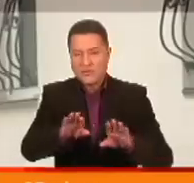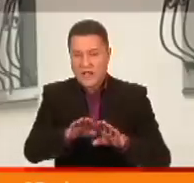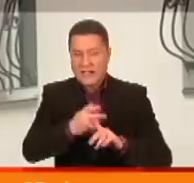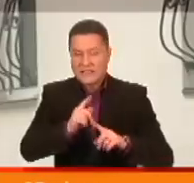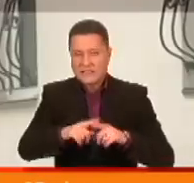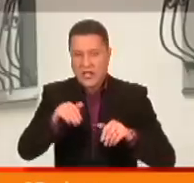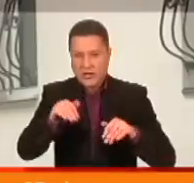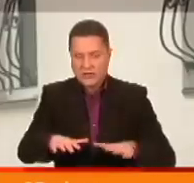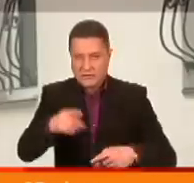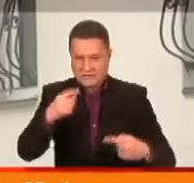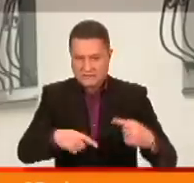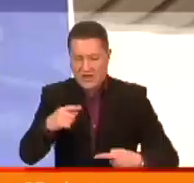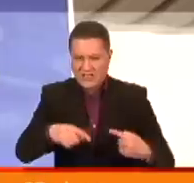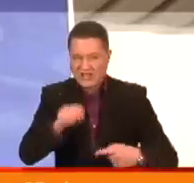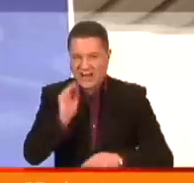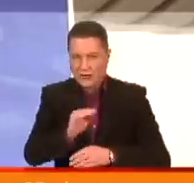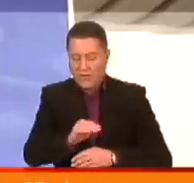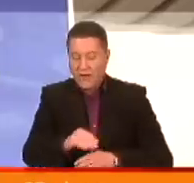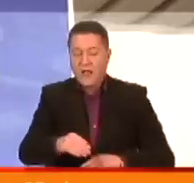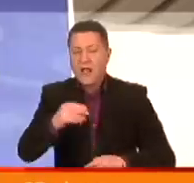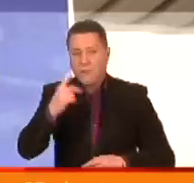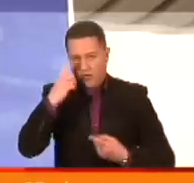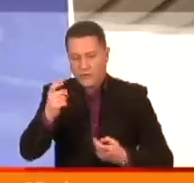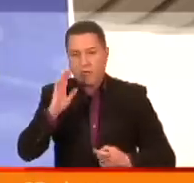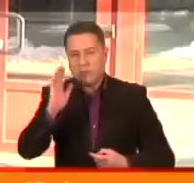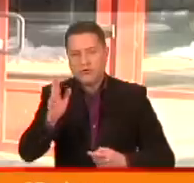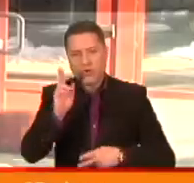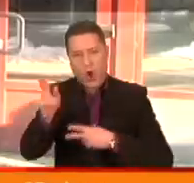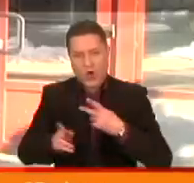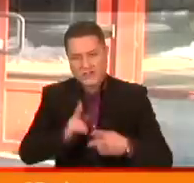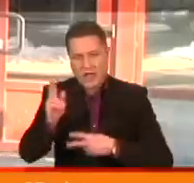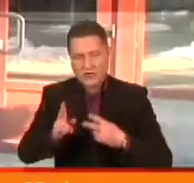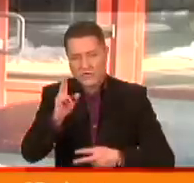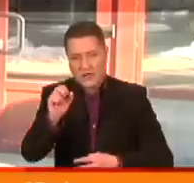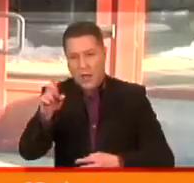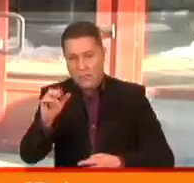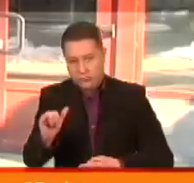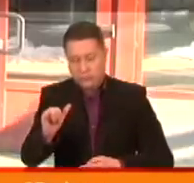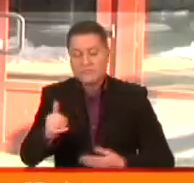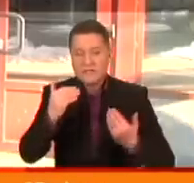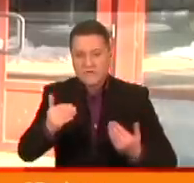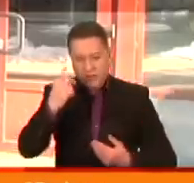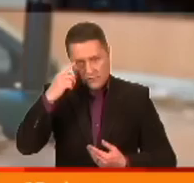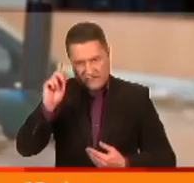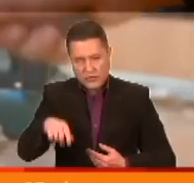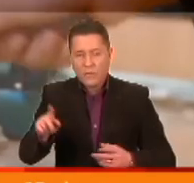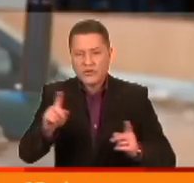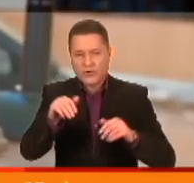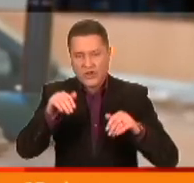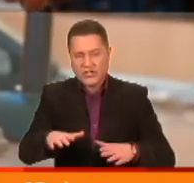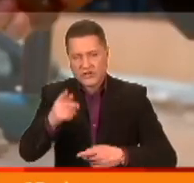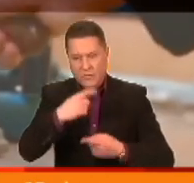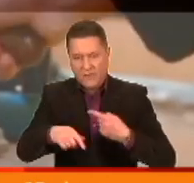гостро розкритикували у НАБУ і одразу повідомили, будуть його оскаржувати. І ось сьогодні стало відомо, рішення повернути справу